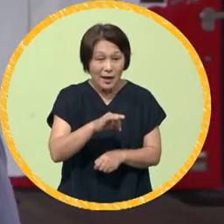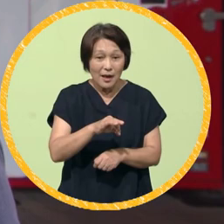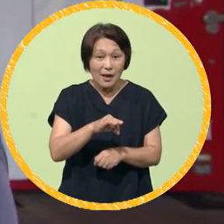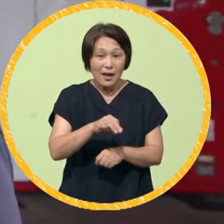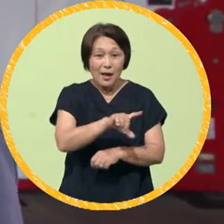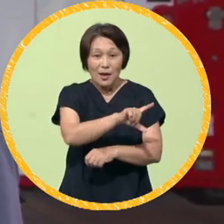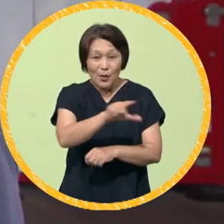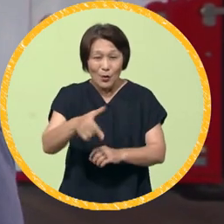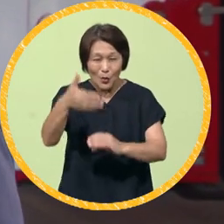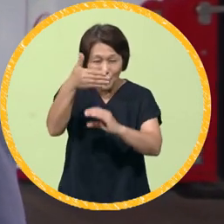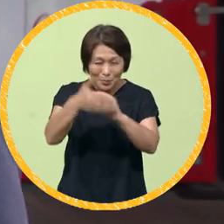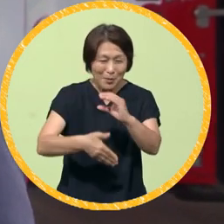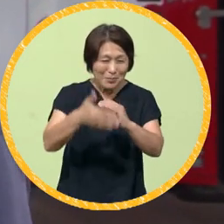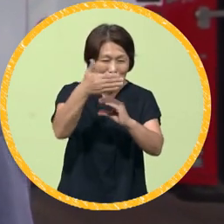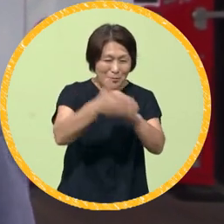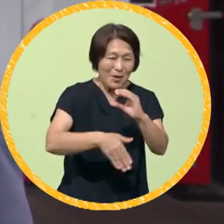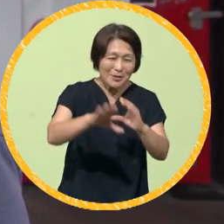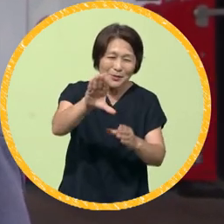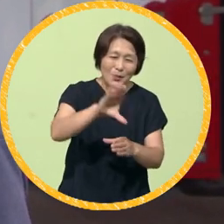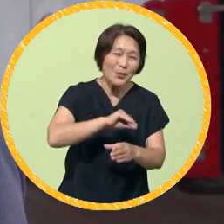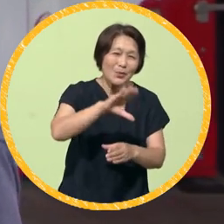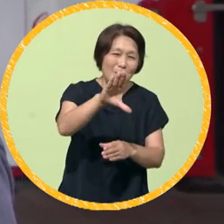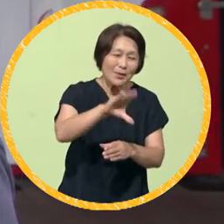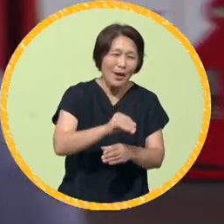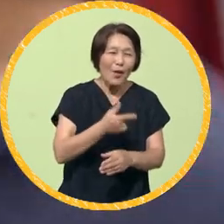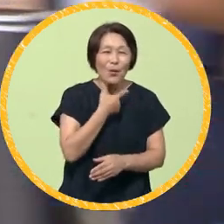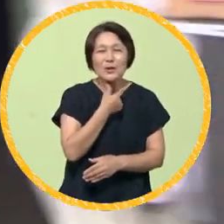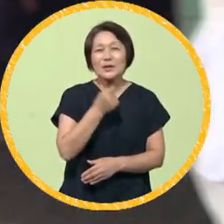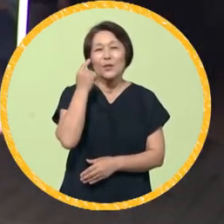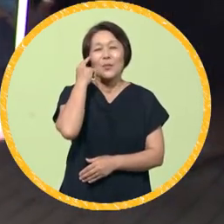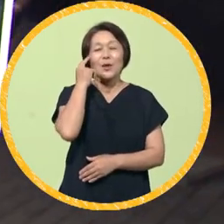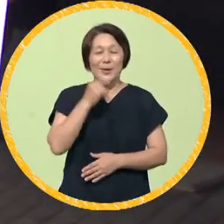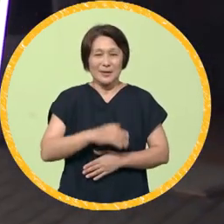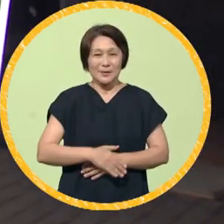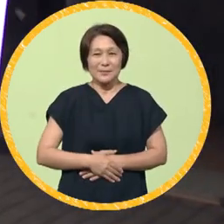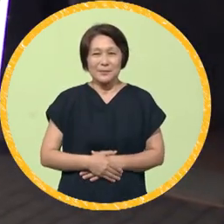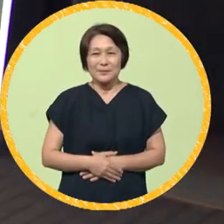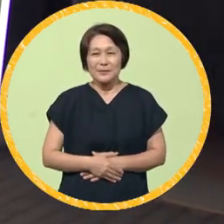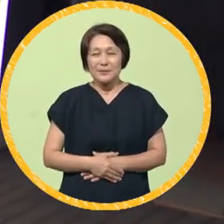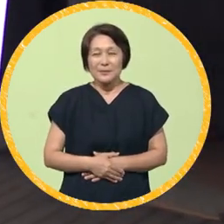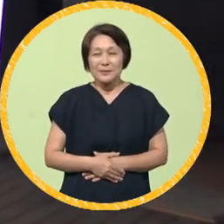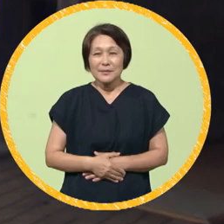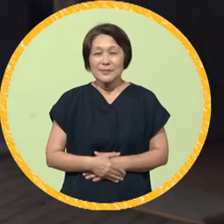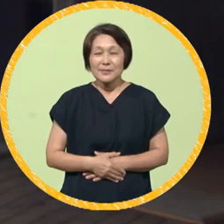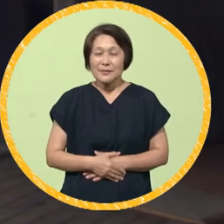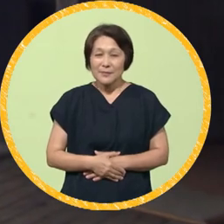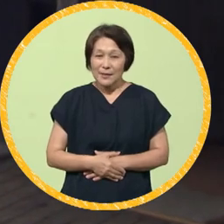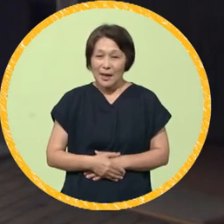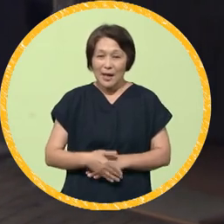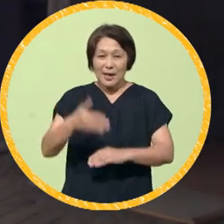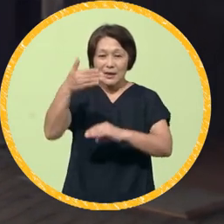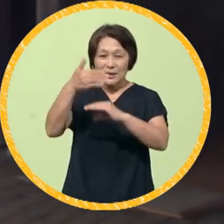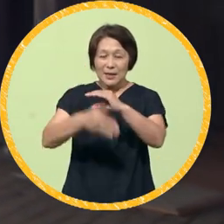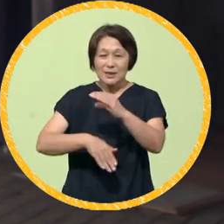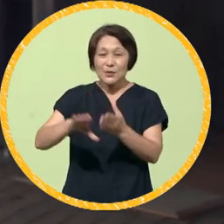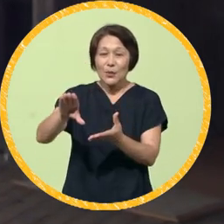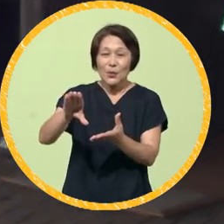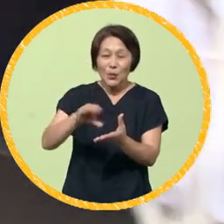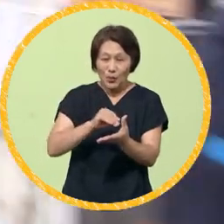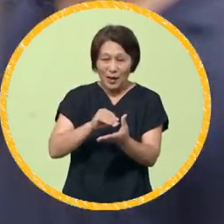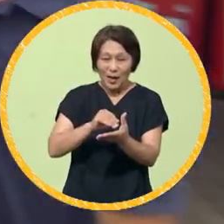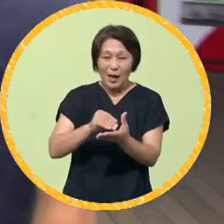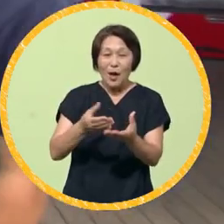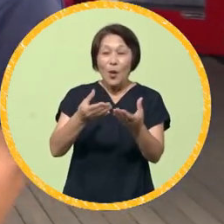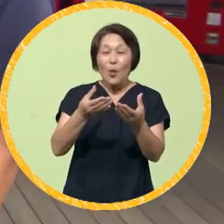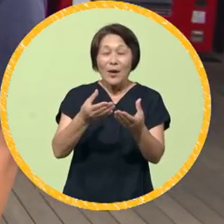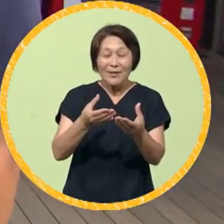キャラをダウンロードしてもらっていろんな写真を撮っていただければと思ってます。 あ、じゃあこの写真をコンプリートして。 そうなんです、コンプリートし